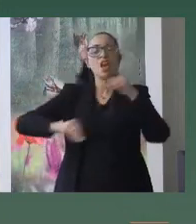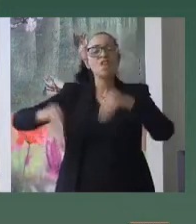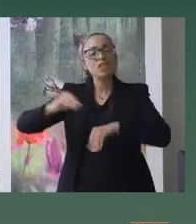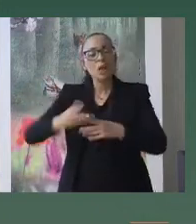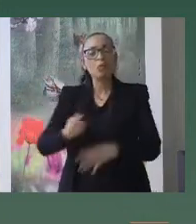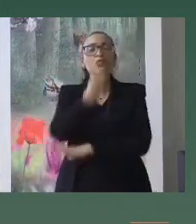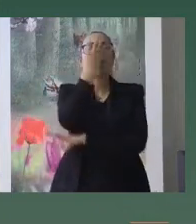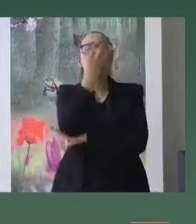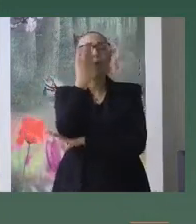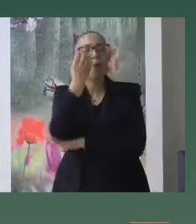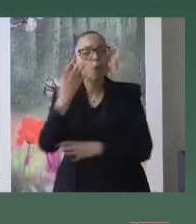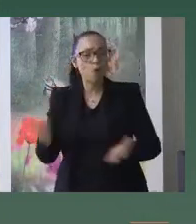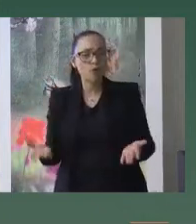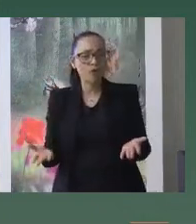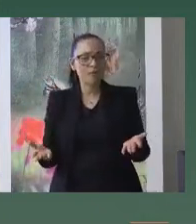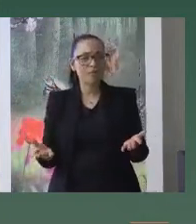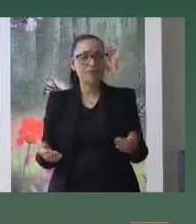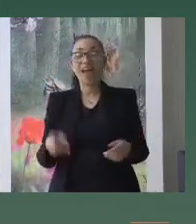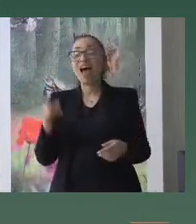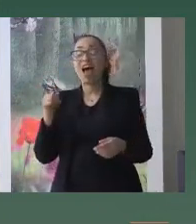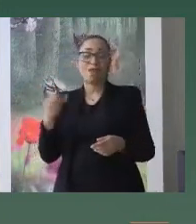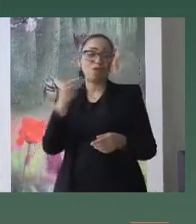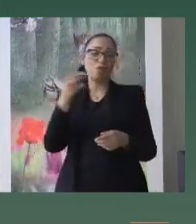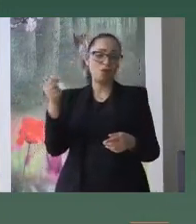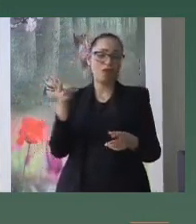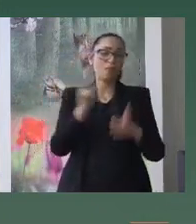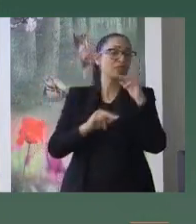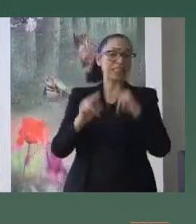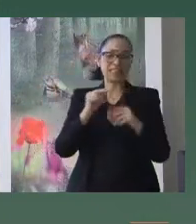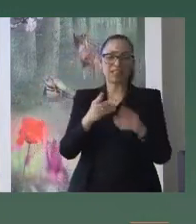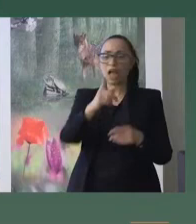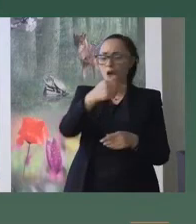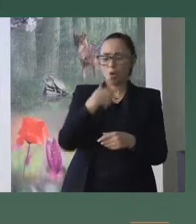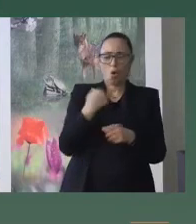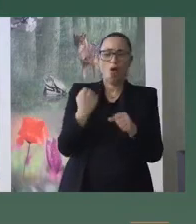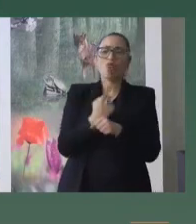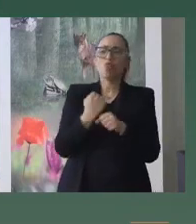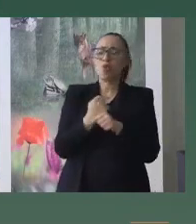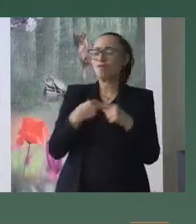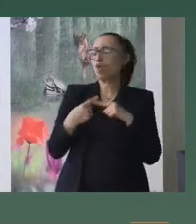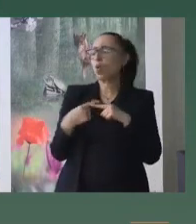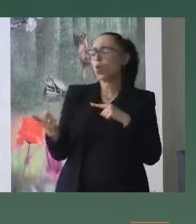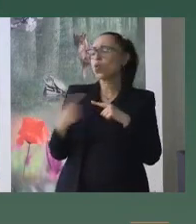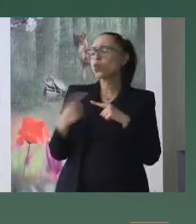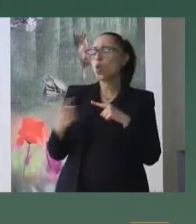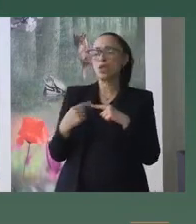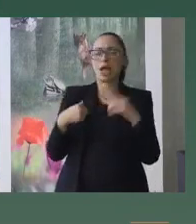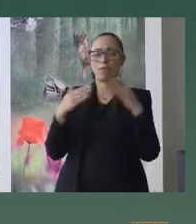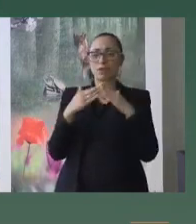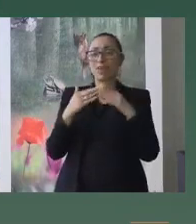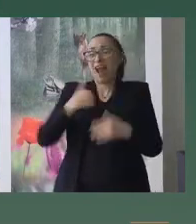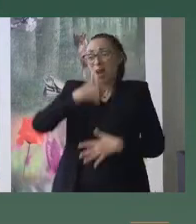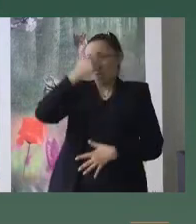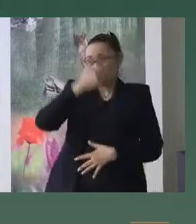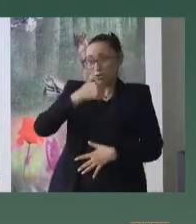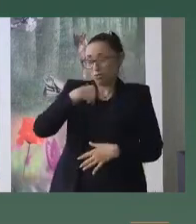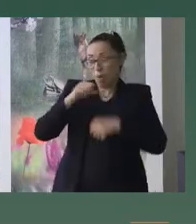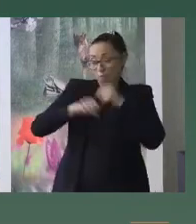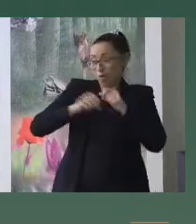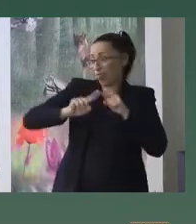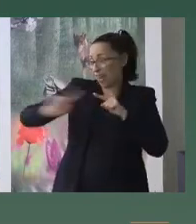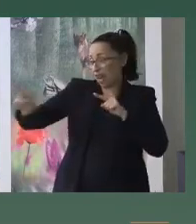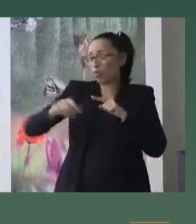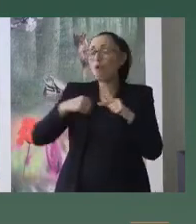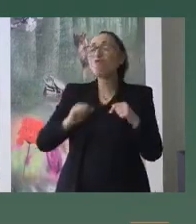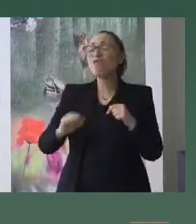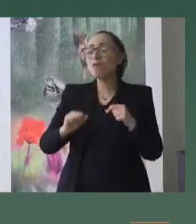να σας πω ότι αυτή. Έχει πολύ συζήτηση στο θέμα, γιατί εγώ βλέπω πολύ κοντά στο σπίτι μου. Αλλά φοβάμαι πάρα πολύ να πάω με το ποδήλατο. Ναι,